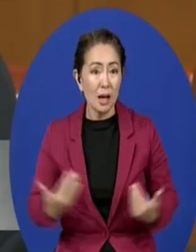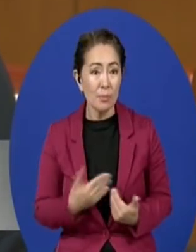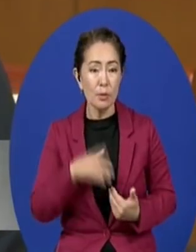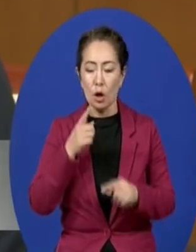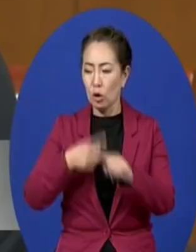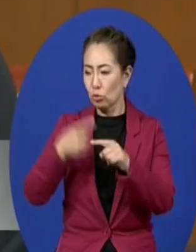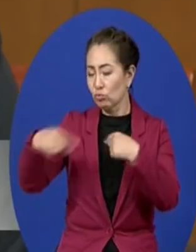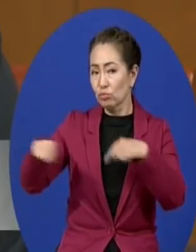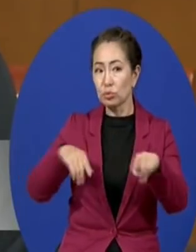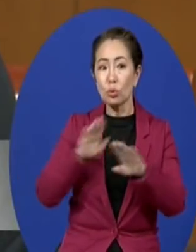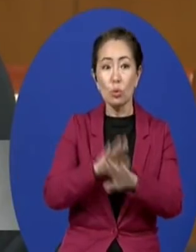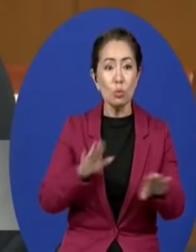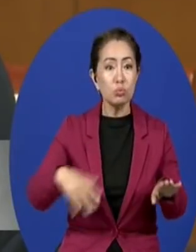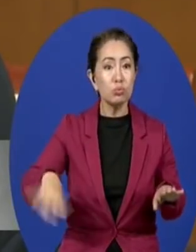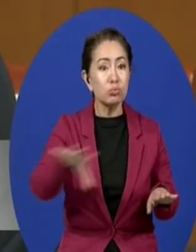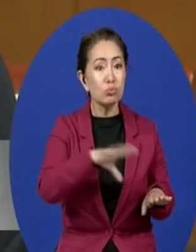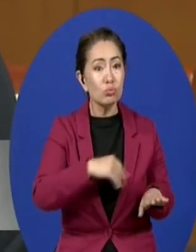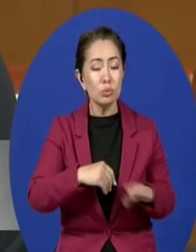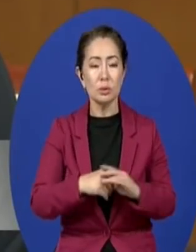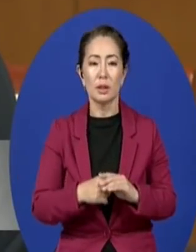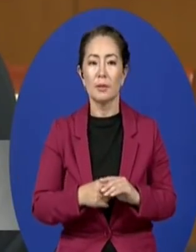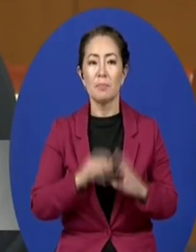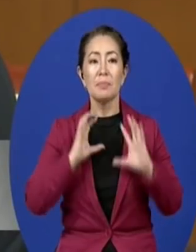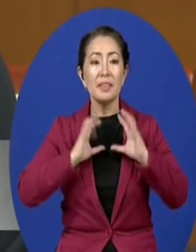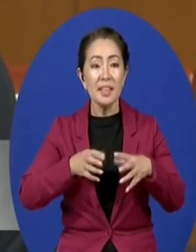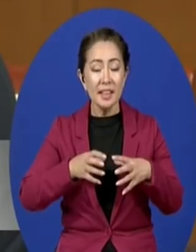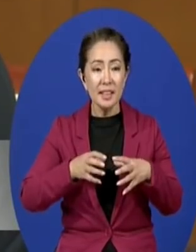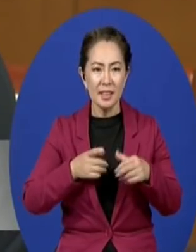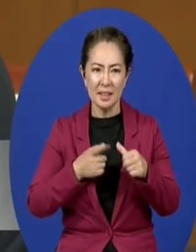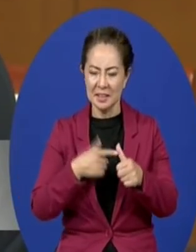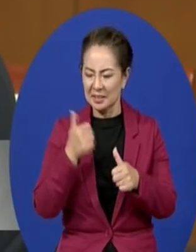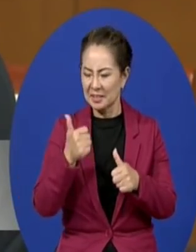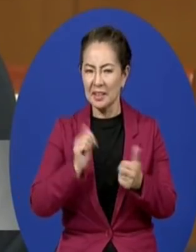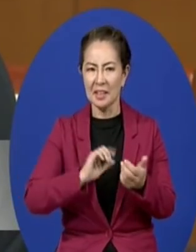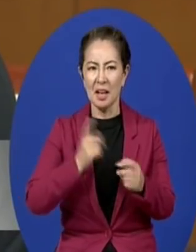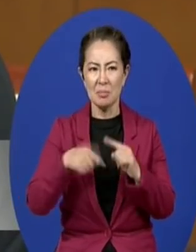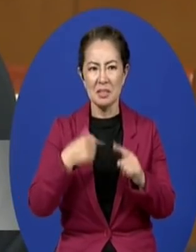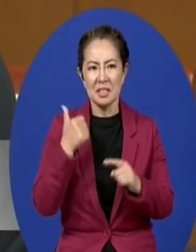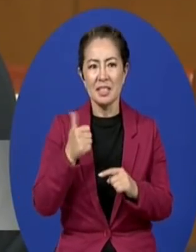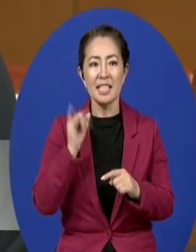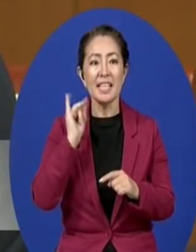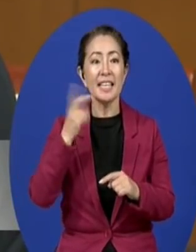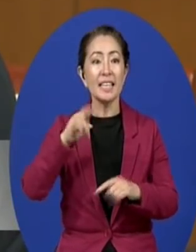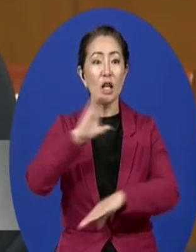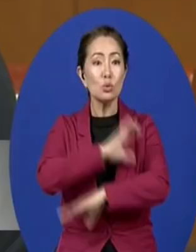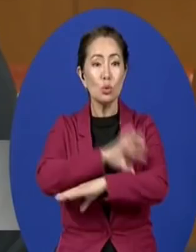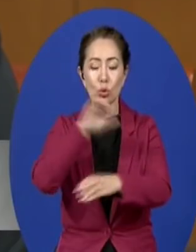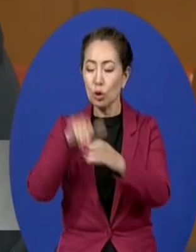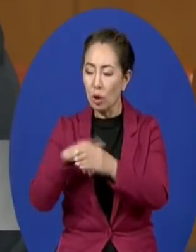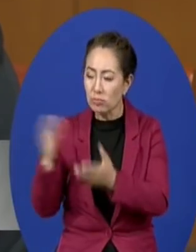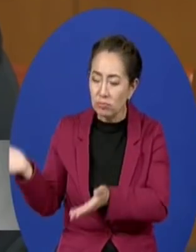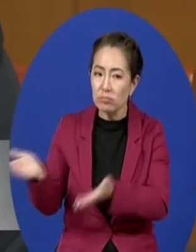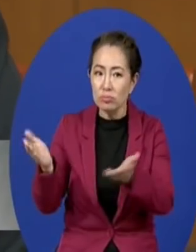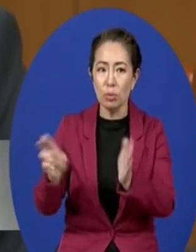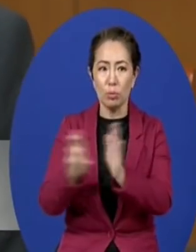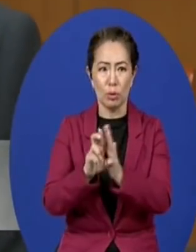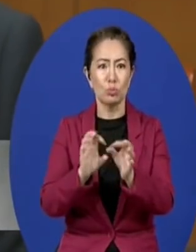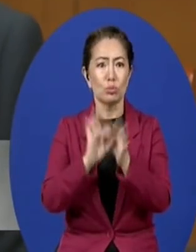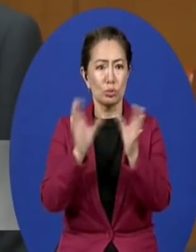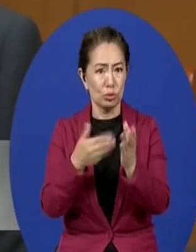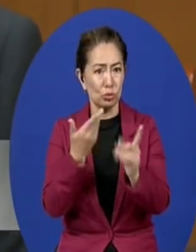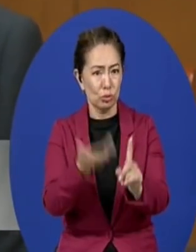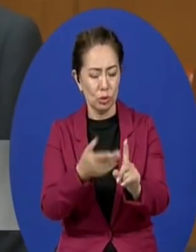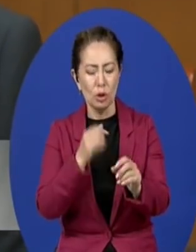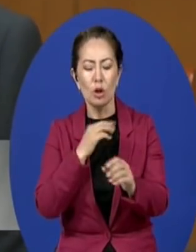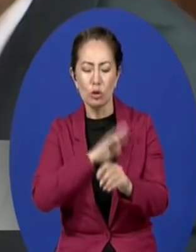орнуудад байгаа хүүхдүүдээ одоо дэлхийн нэр хүндтэй шилдэг одоо ихтэй сургуулиуд зургах энэ одоо боломж төгслийг бүрдүүлэх чиглэлээр